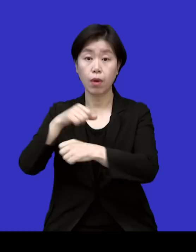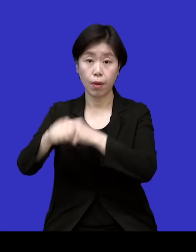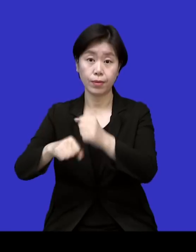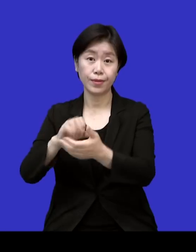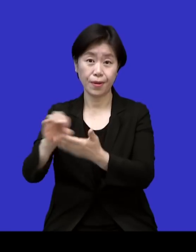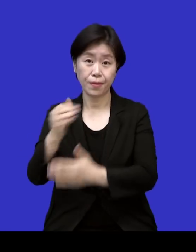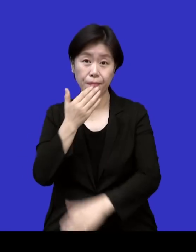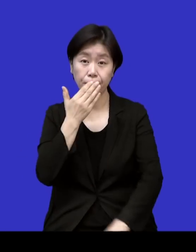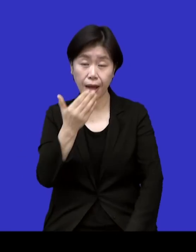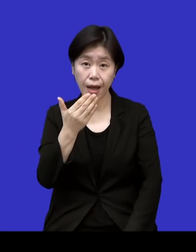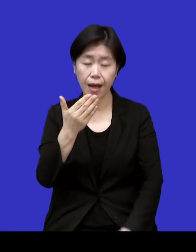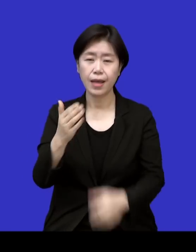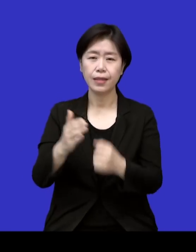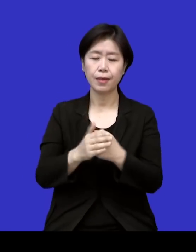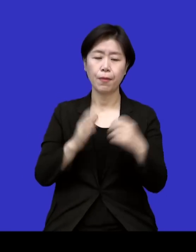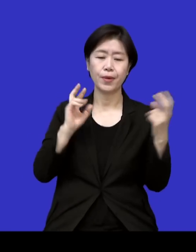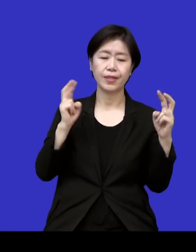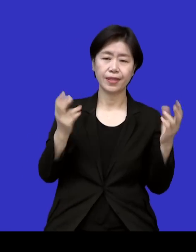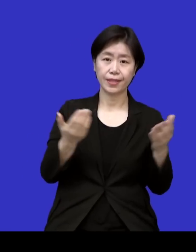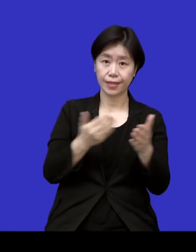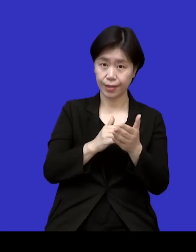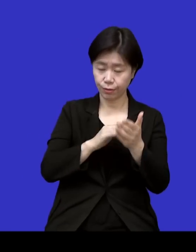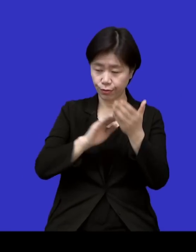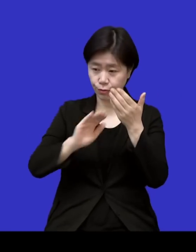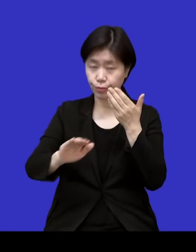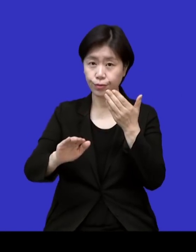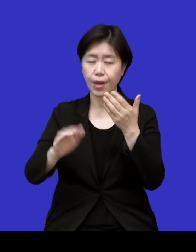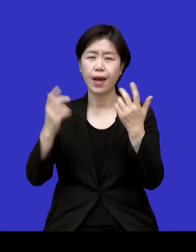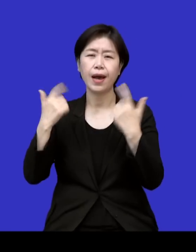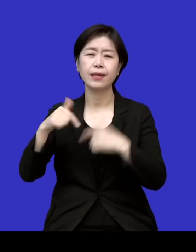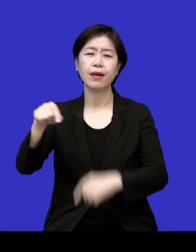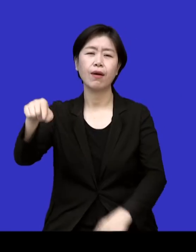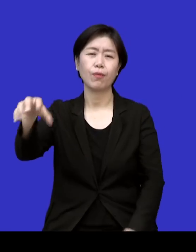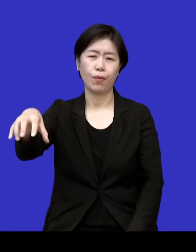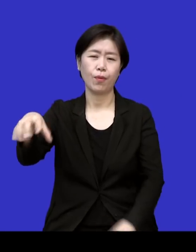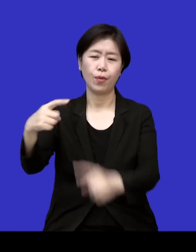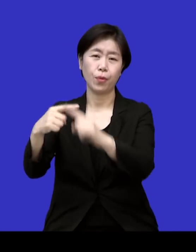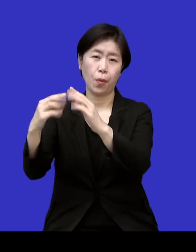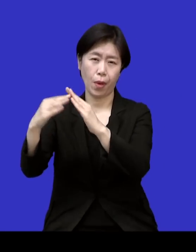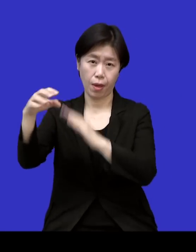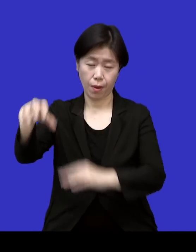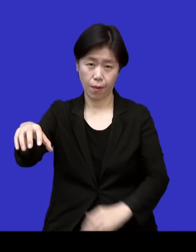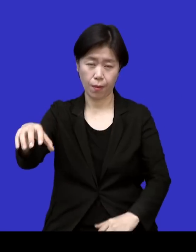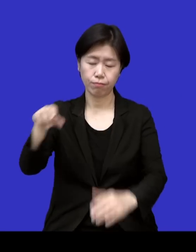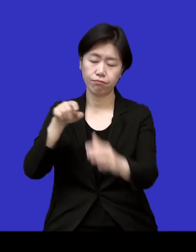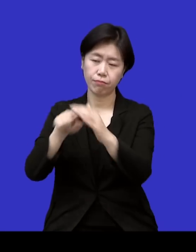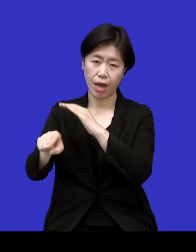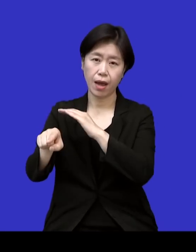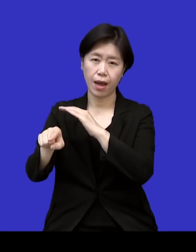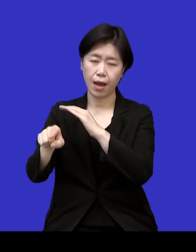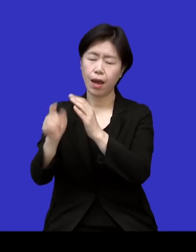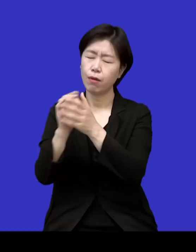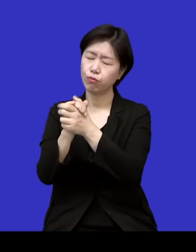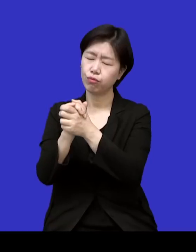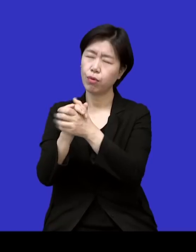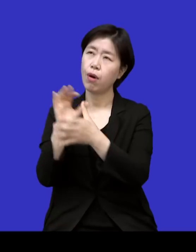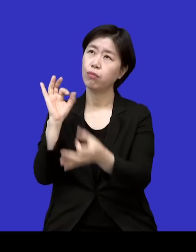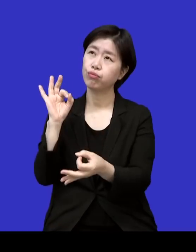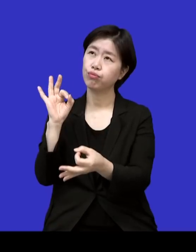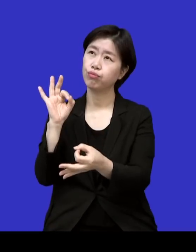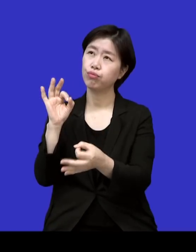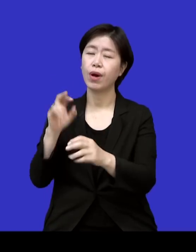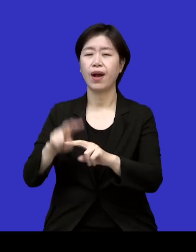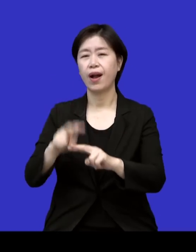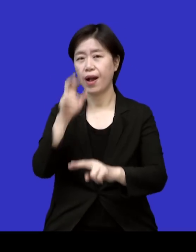지하 기도실 그 십자가 앞에 그냥 이렇게 앉아 있었어요. 멍하니. 네. 그러다 이제 사람이 오는 것 같으면